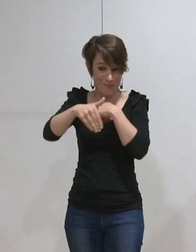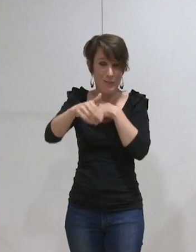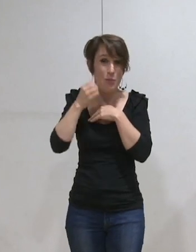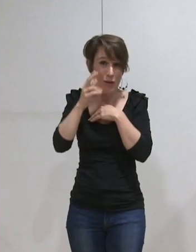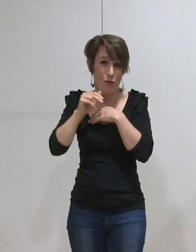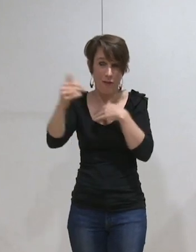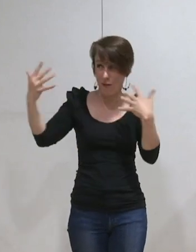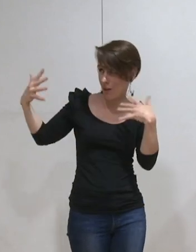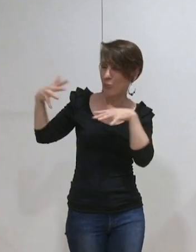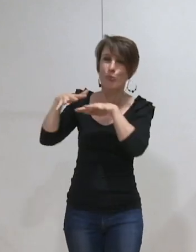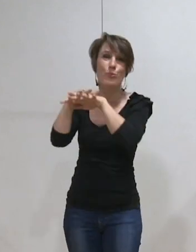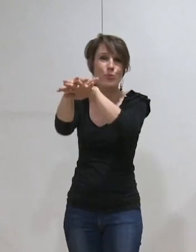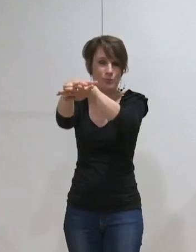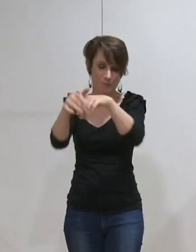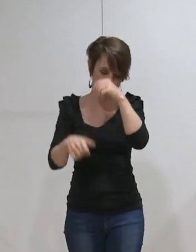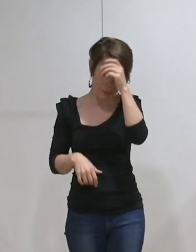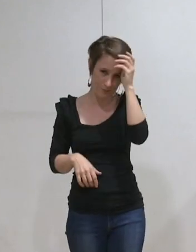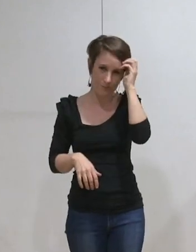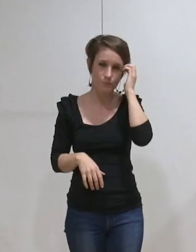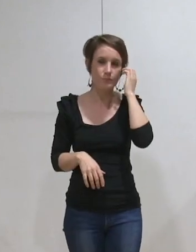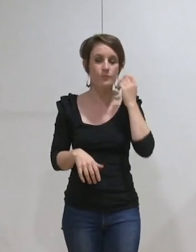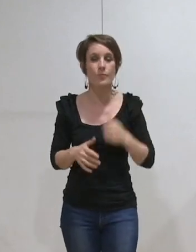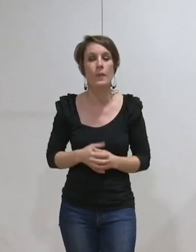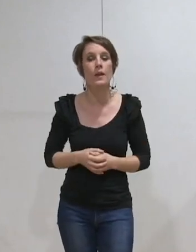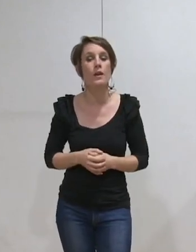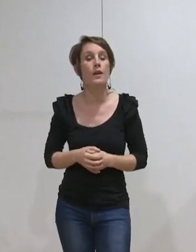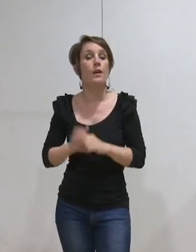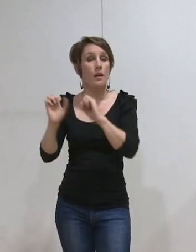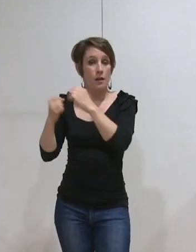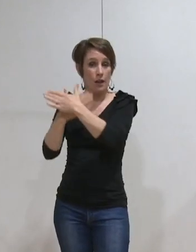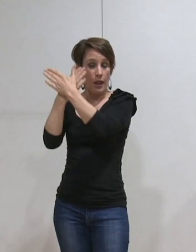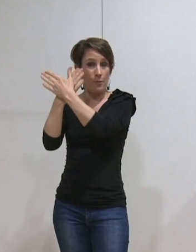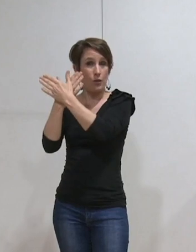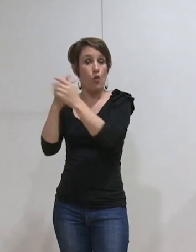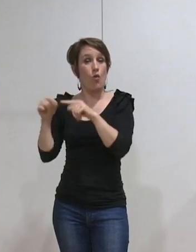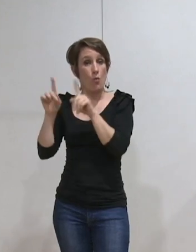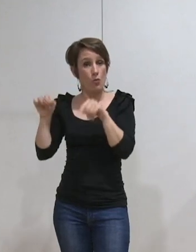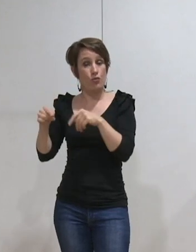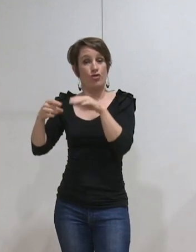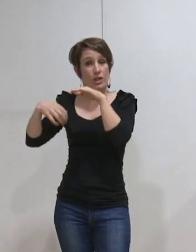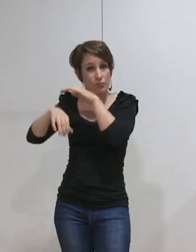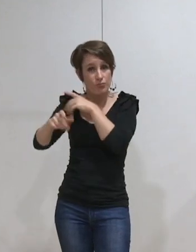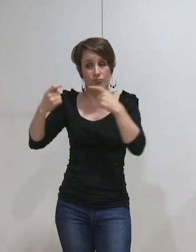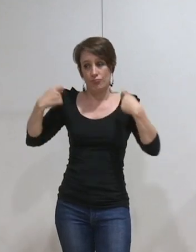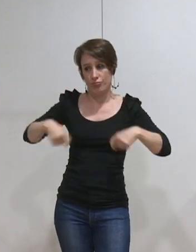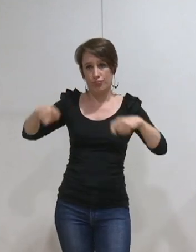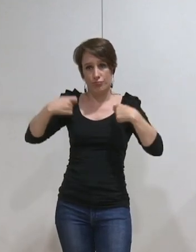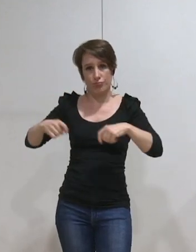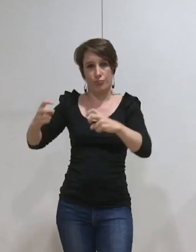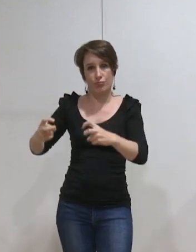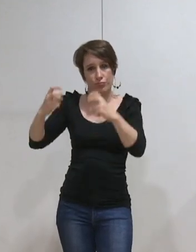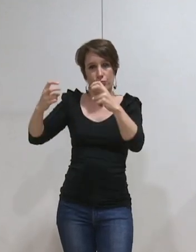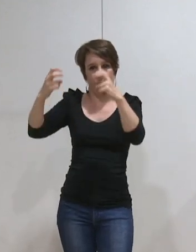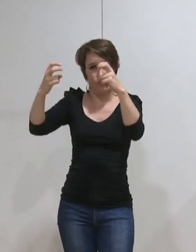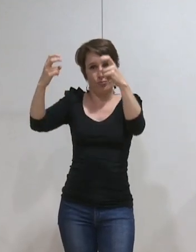fusion la métropole consacre au logement social un budget en augmentation avec un engagement de 17,7 million